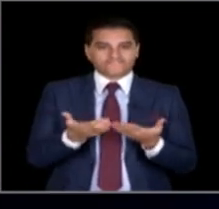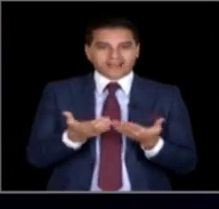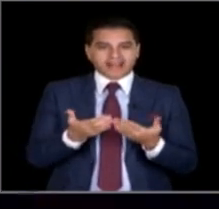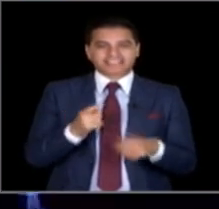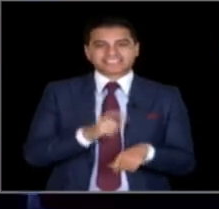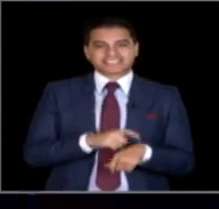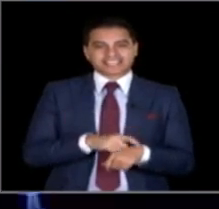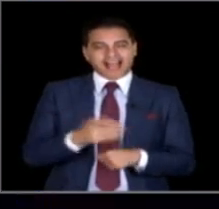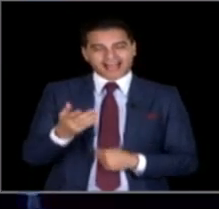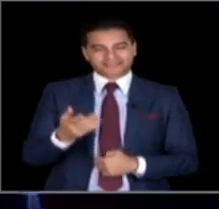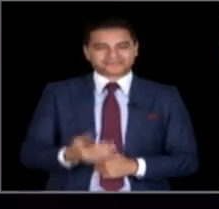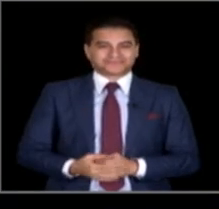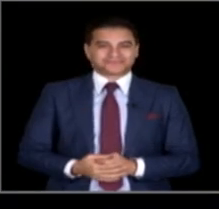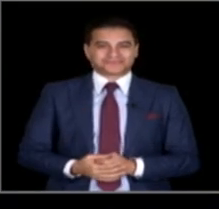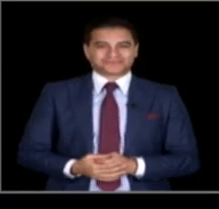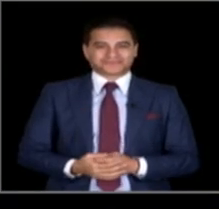الساعة.